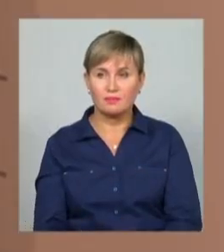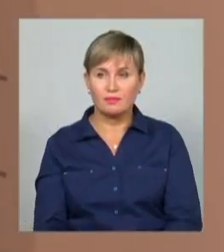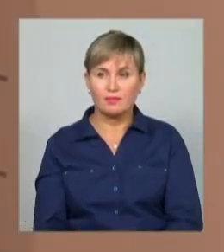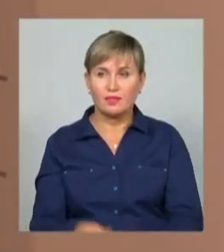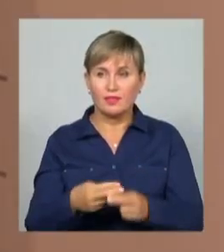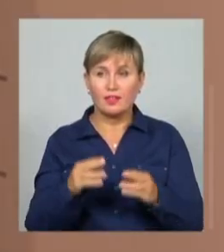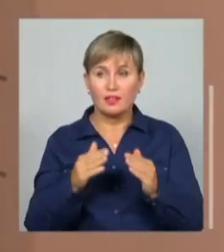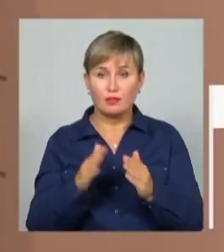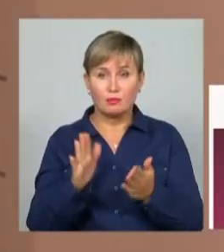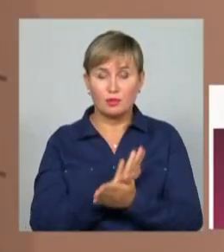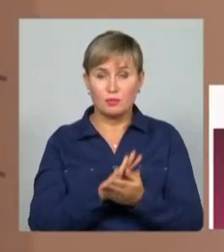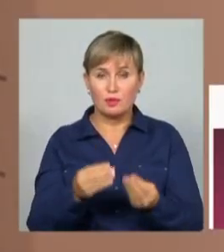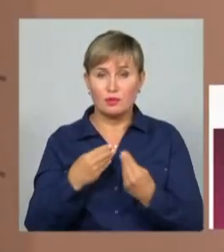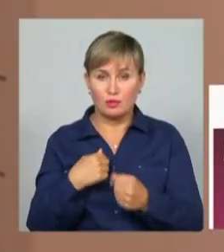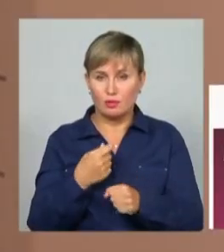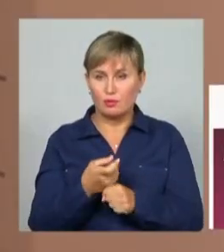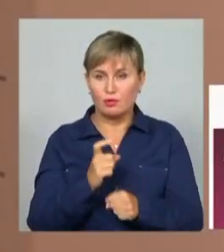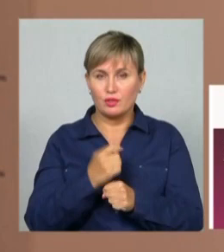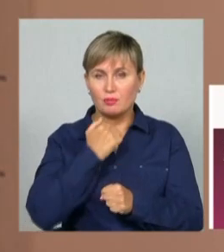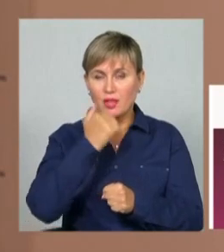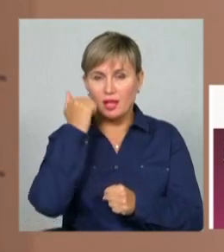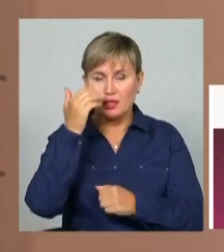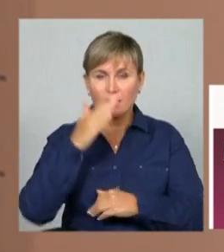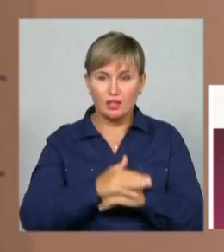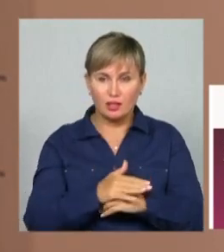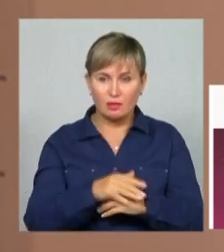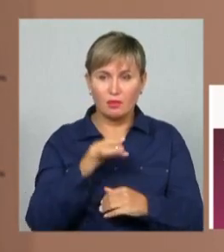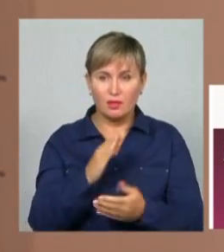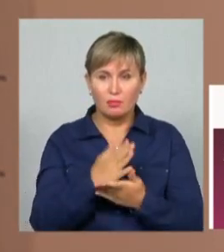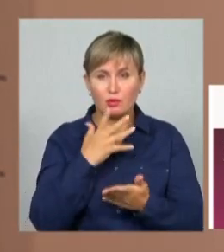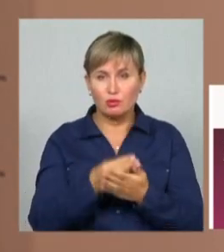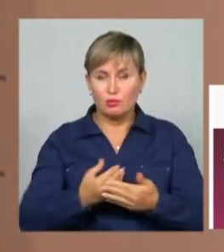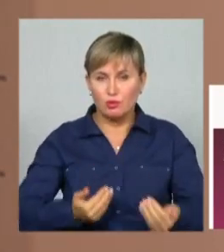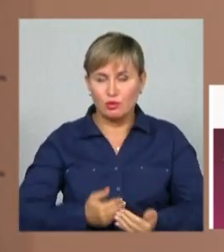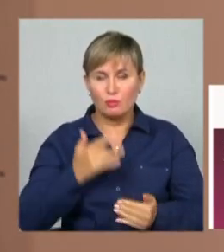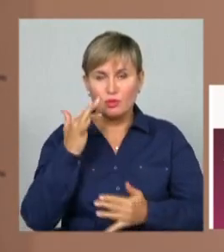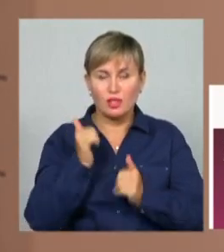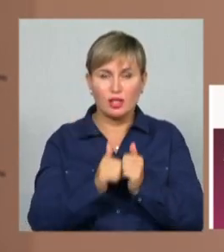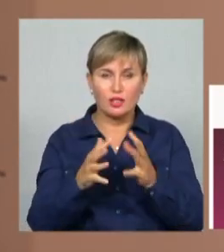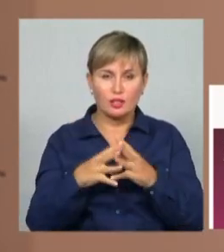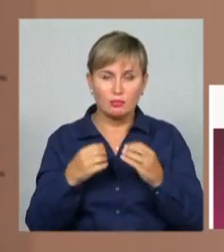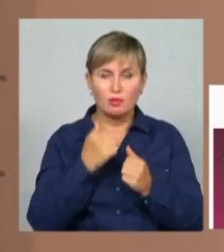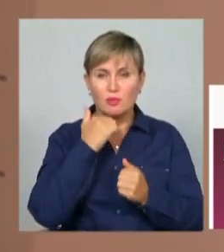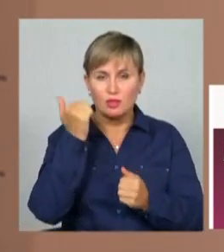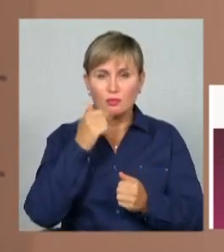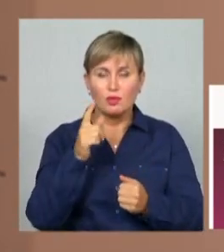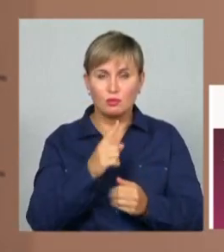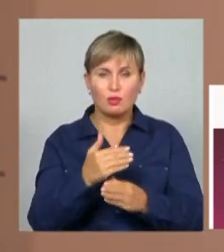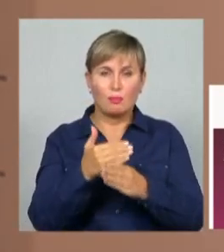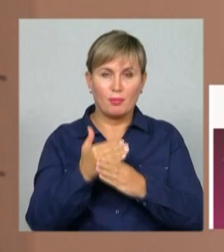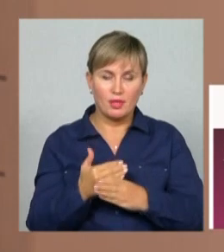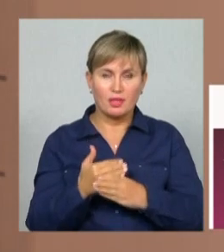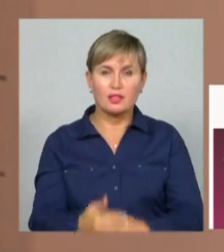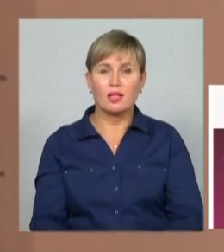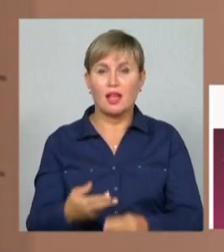Этот дом нам бесплатно выдали. Я очень благодарна Акиму города. Иметь собственное жилье – мечта каждой семьи. Спасибо, что протянули нам руку